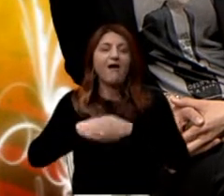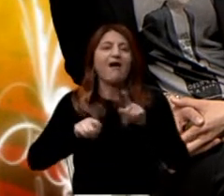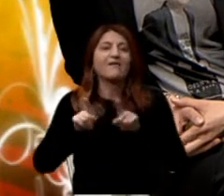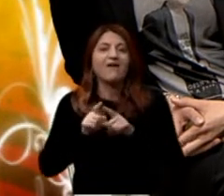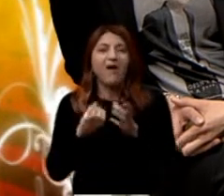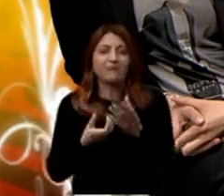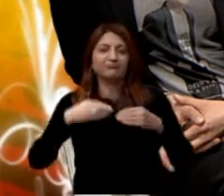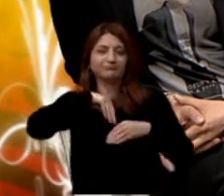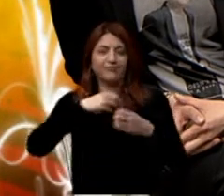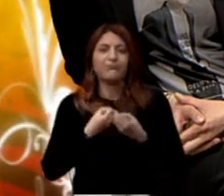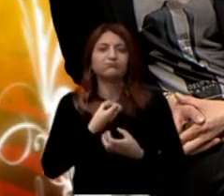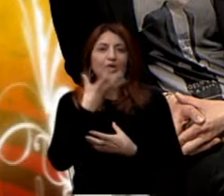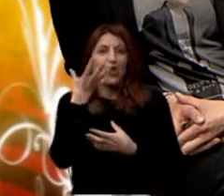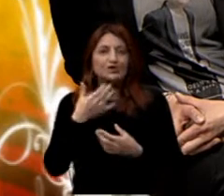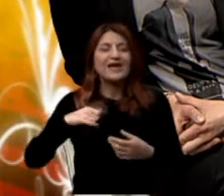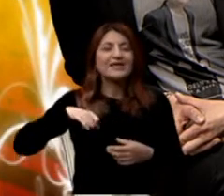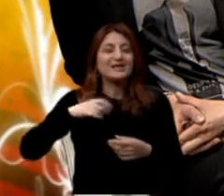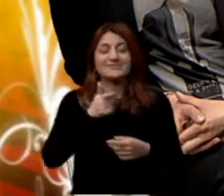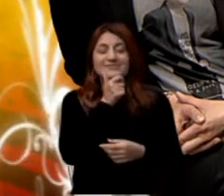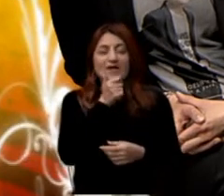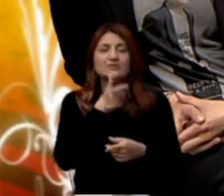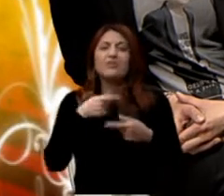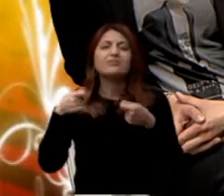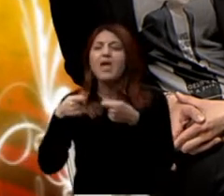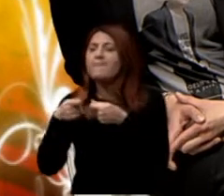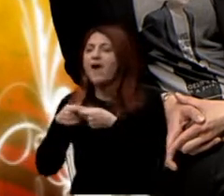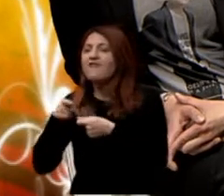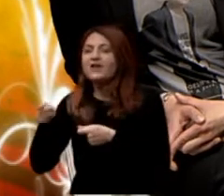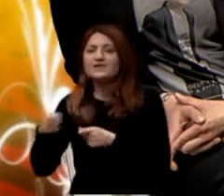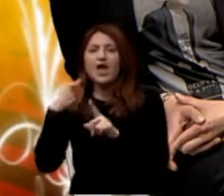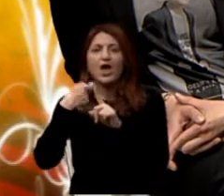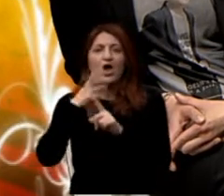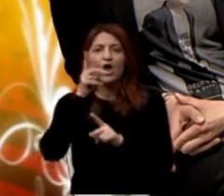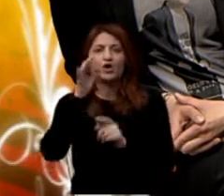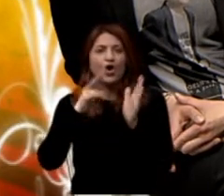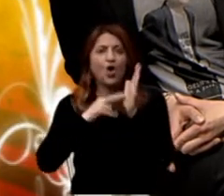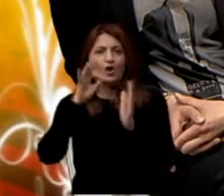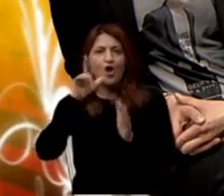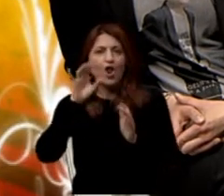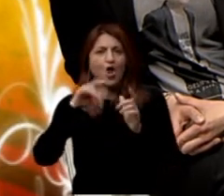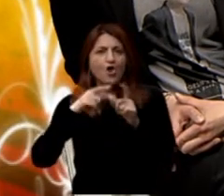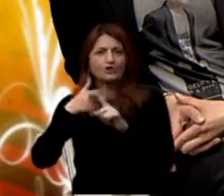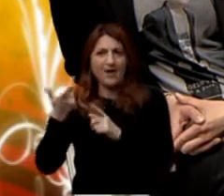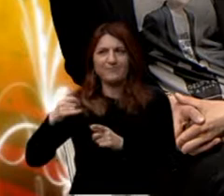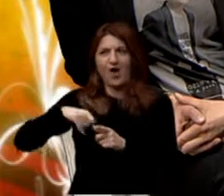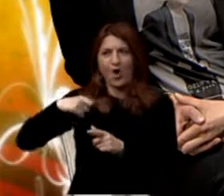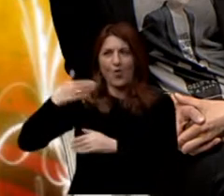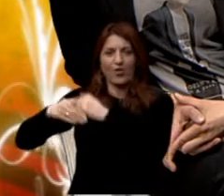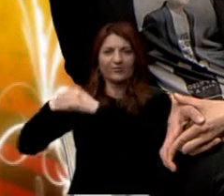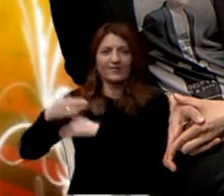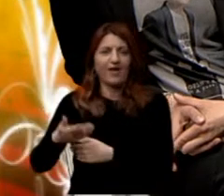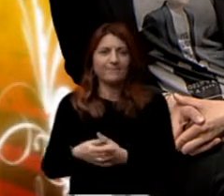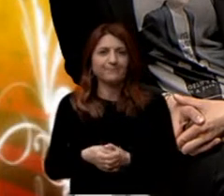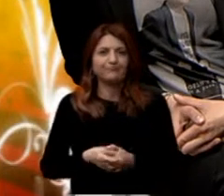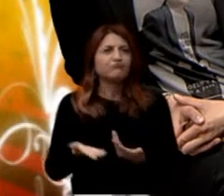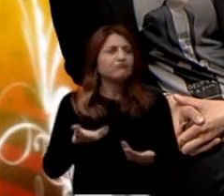ne odgovara kronološkoj dobi. Što to znači? Odmah na početku da bude jasno da